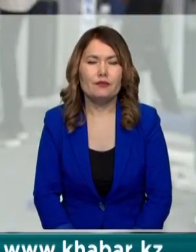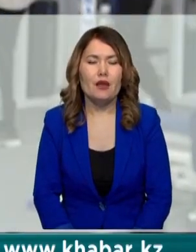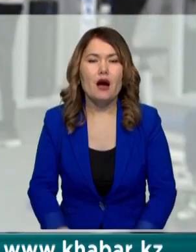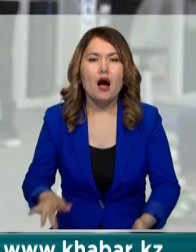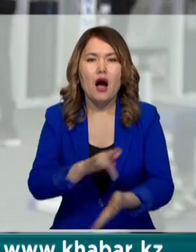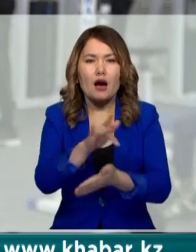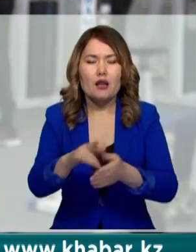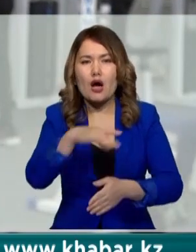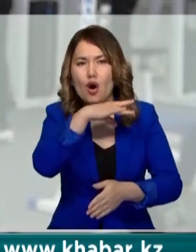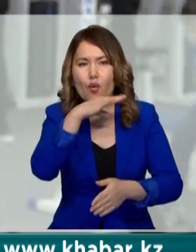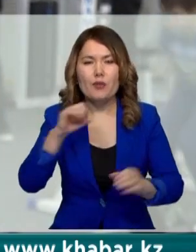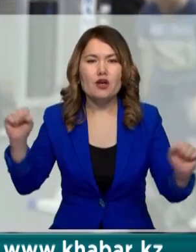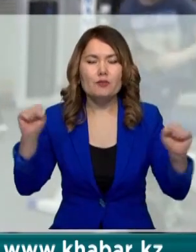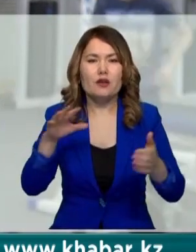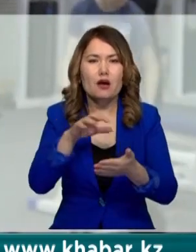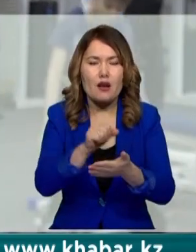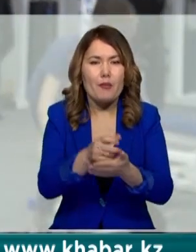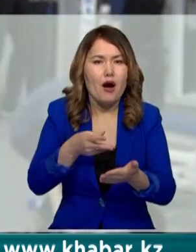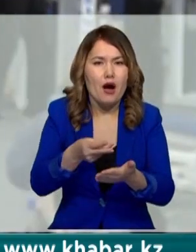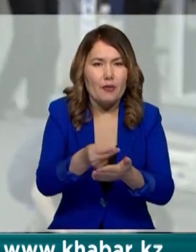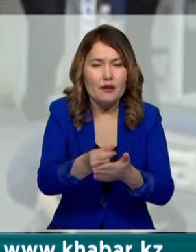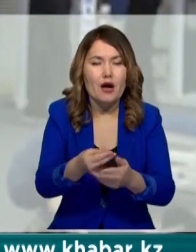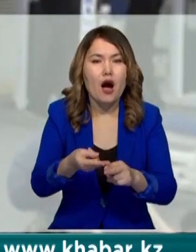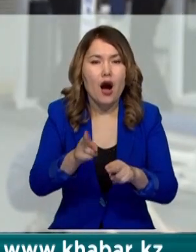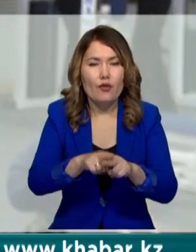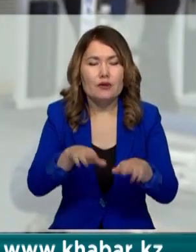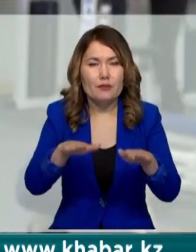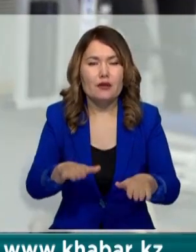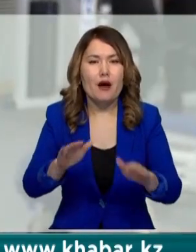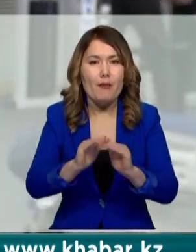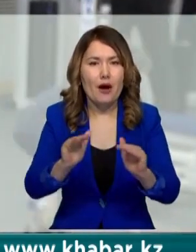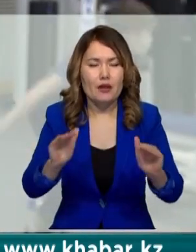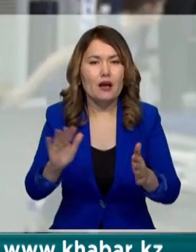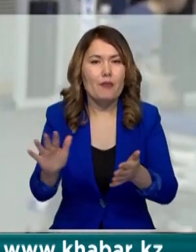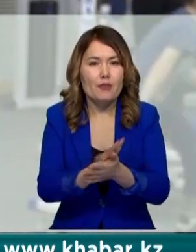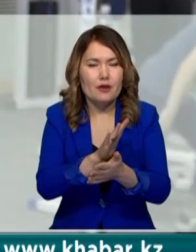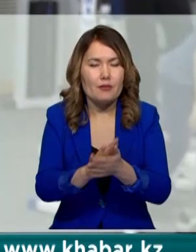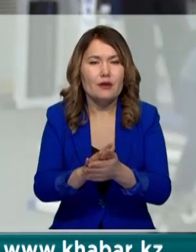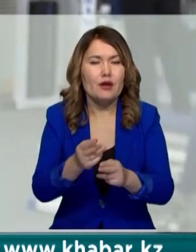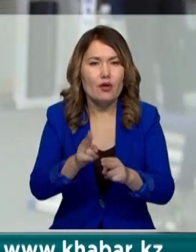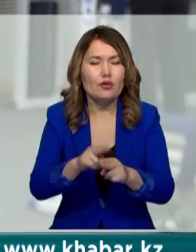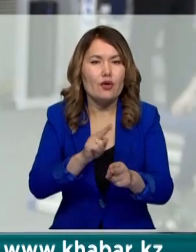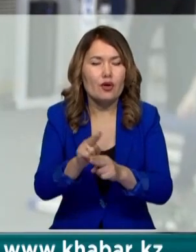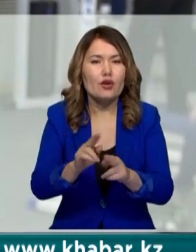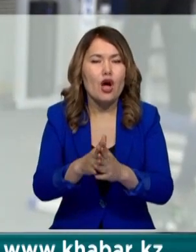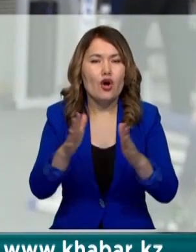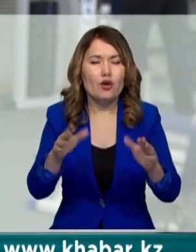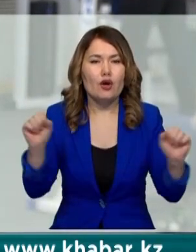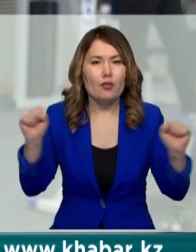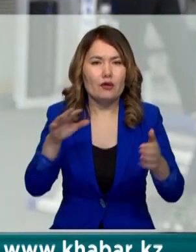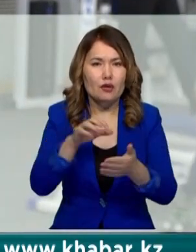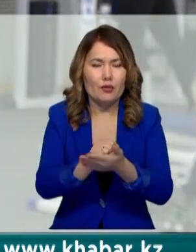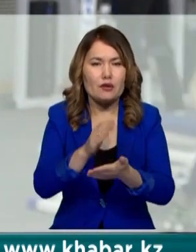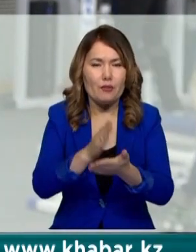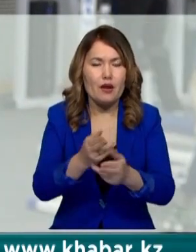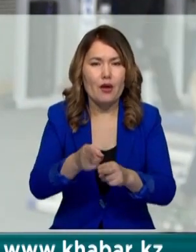Қалада көптеген спорт секциялар ақылы, ал мұнда балаларға кең зал, озық құралдармен тегін жаттығуға үлкен мүмкіндік жасалып отыр. Тәні